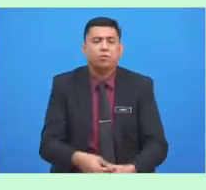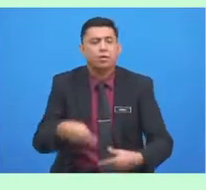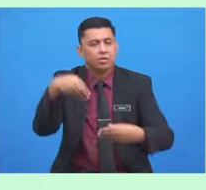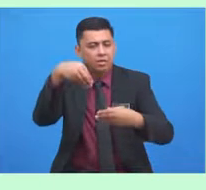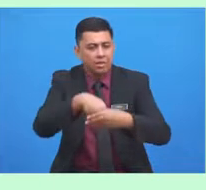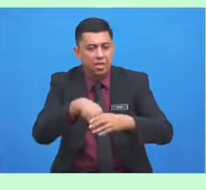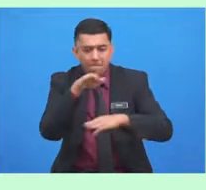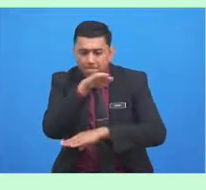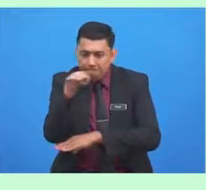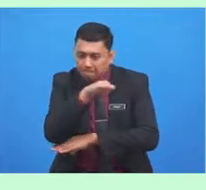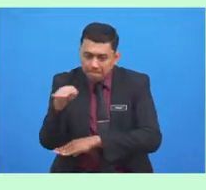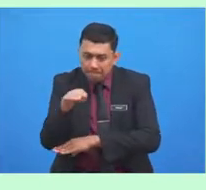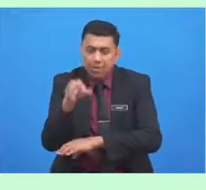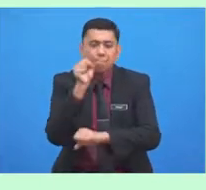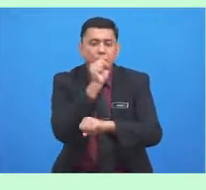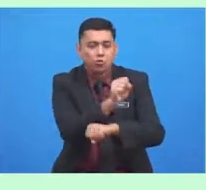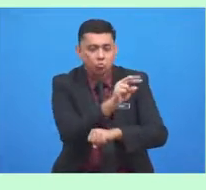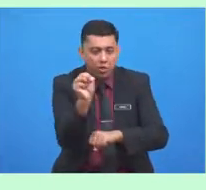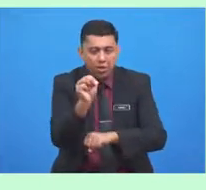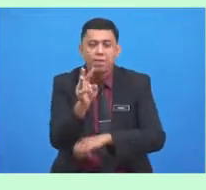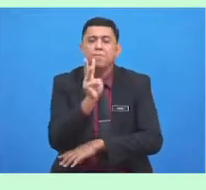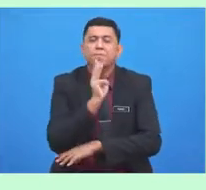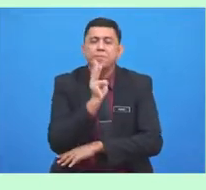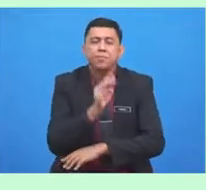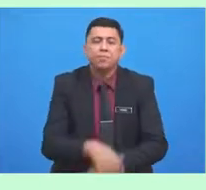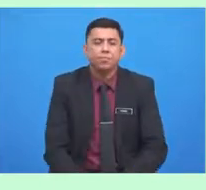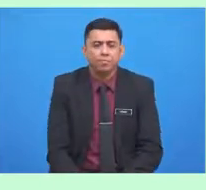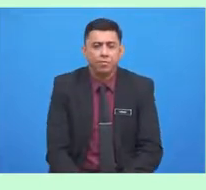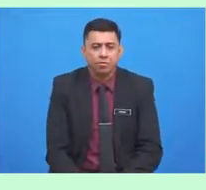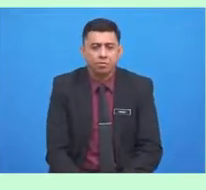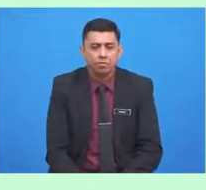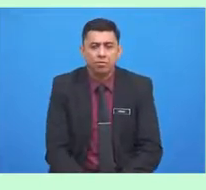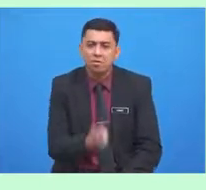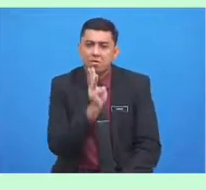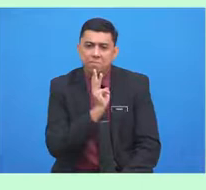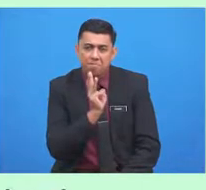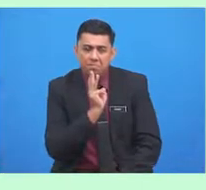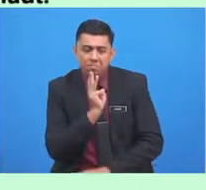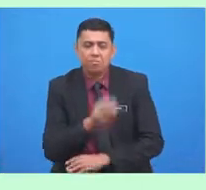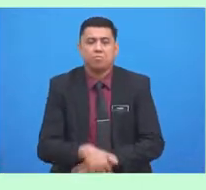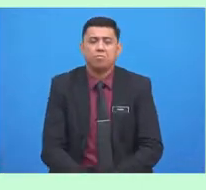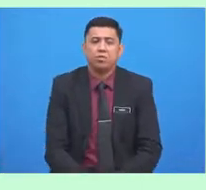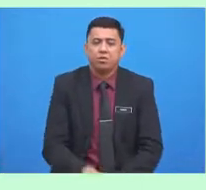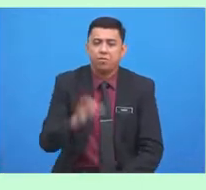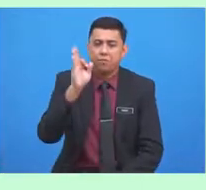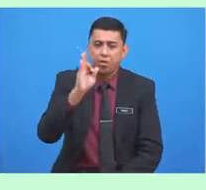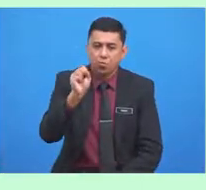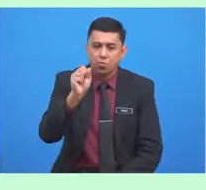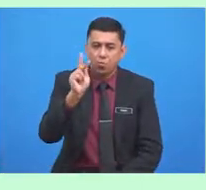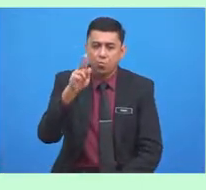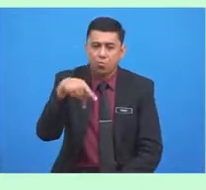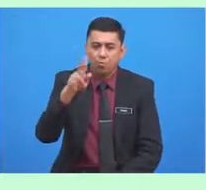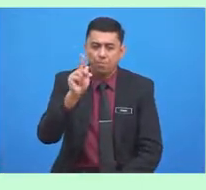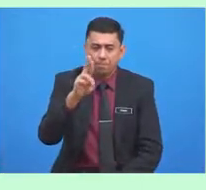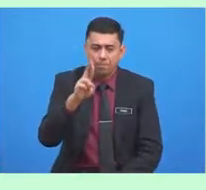dalam lapisan batuan telap air yang dinamakan air kufur. kufur. Sistem air kufur ini membenarkan